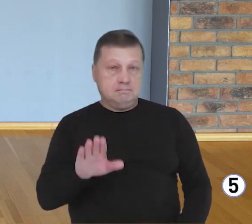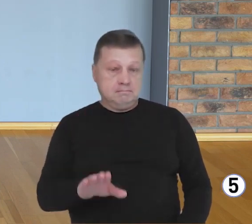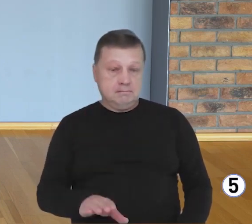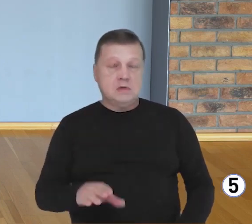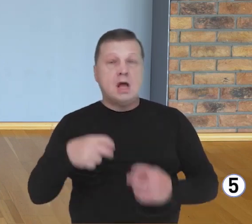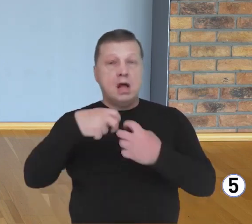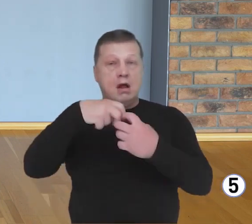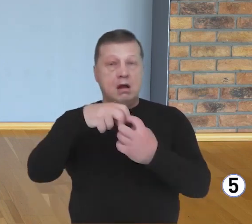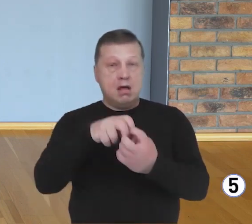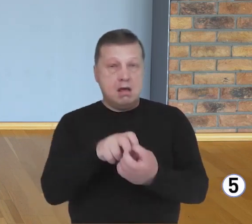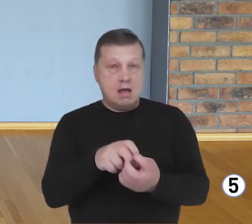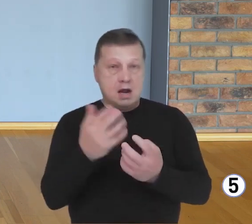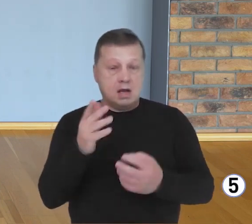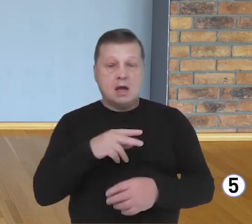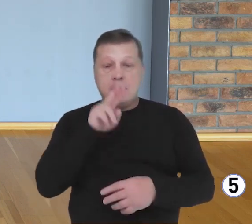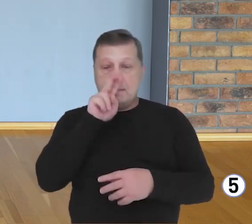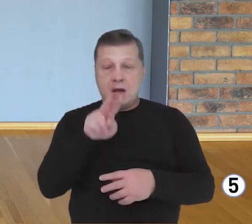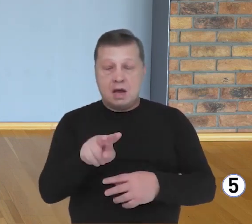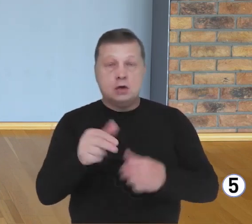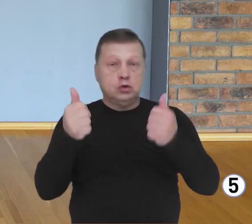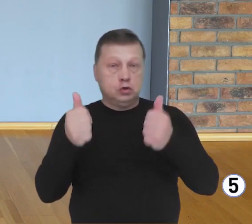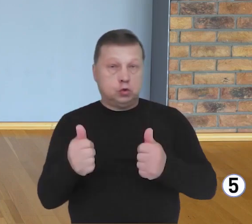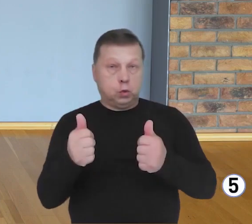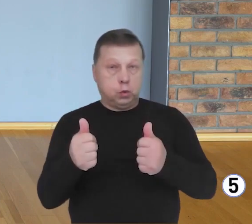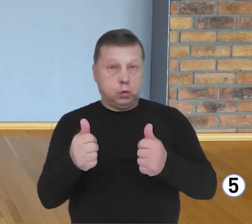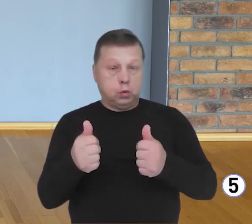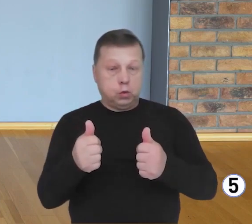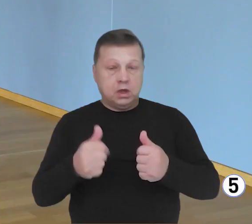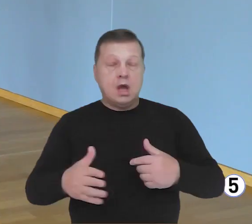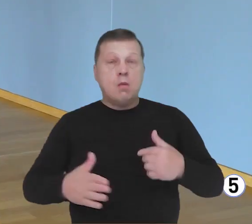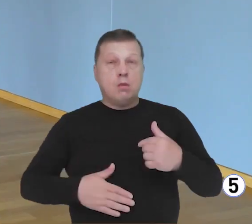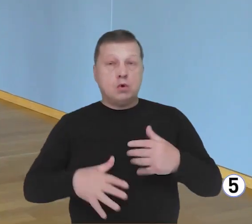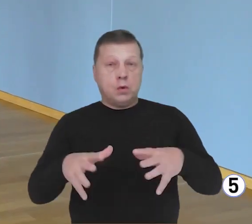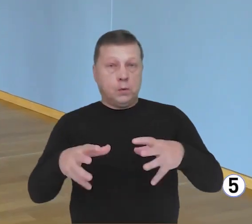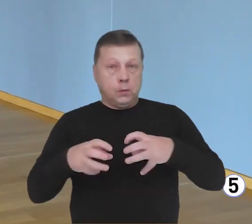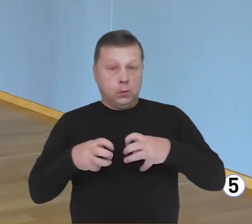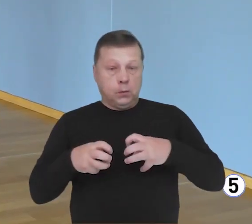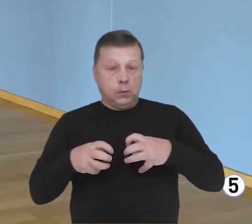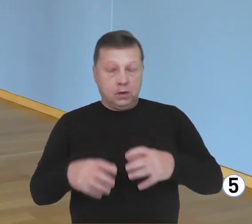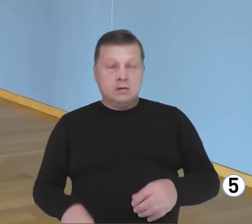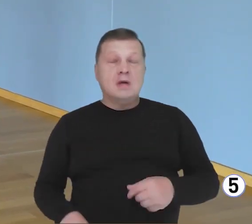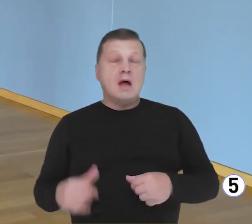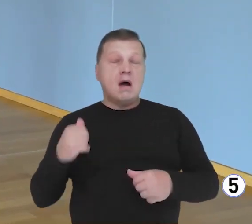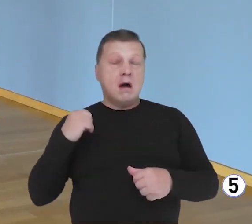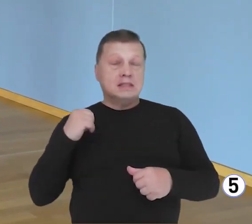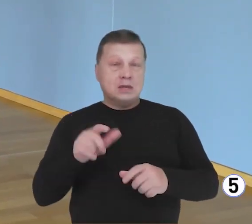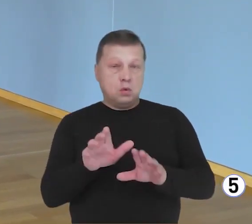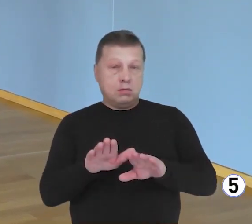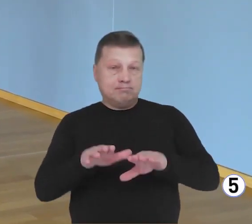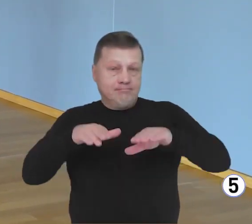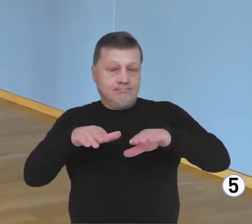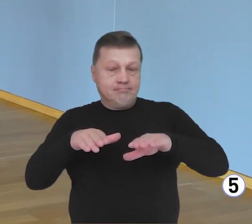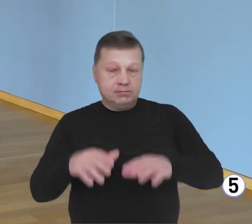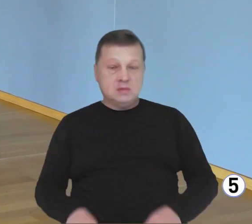dół, delikatnie uginamy kolana, patrzymy przed siebie i zatrzymam się troszeczkę w tej pozycji. Brzuch mam napięty, czyli odcinek lędźwiowy